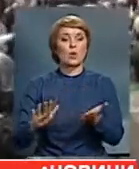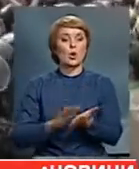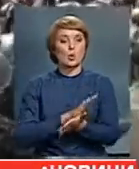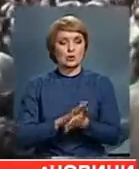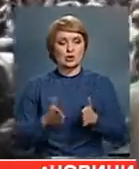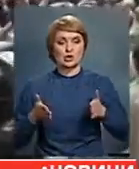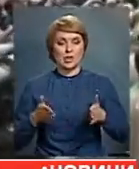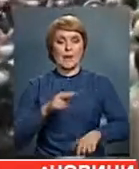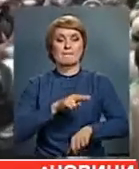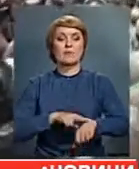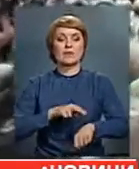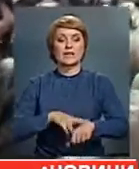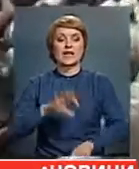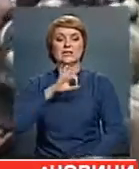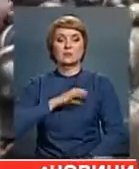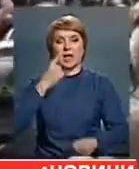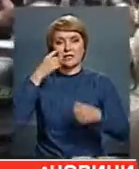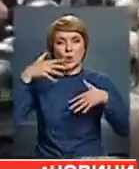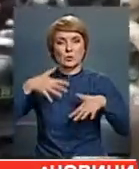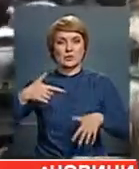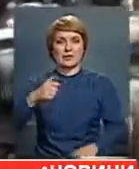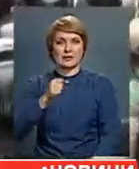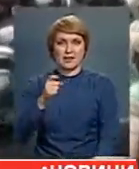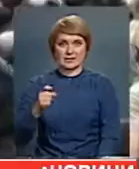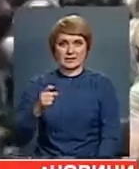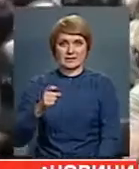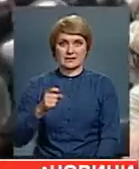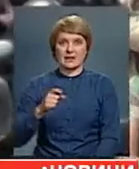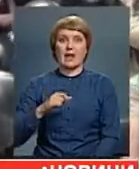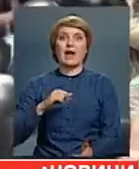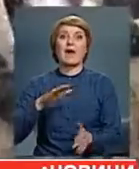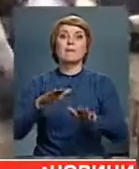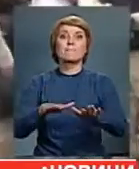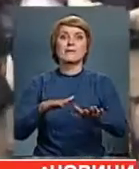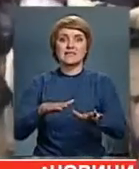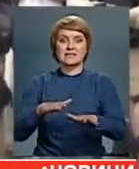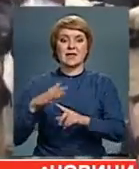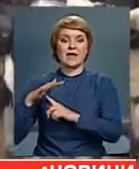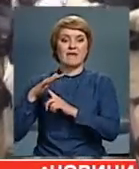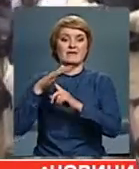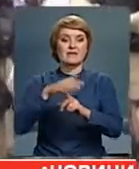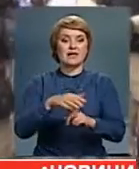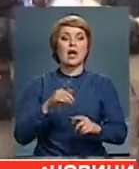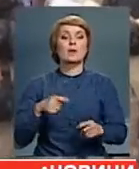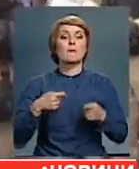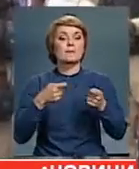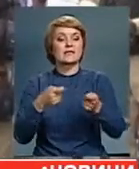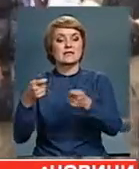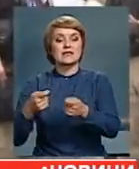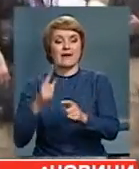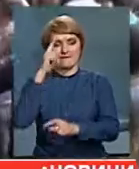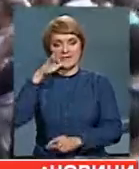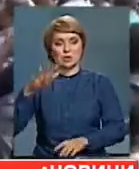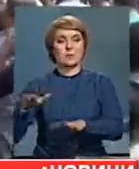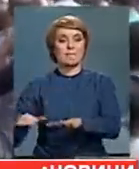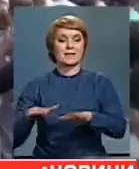шлях, поліцейські застосували сльозогінний газ. До міста спортсмени доправили вогонь вітрильником і мають пронести його визначеними місцями. Факел